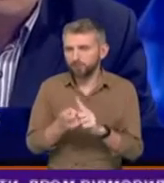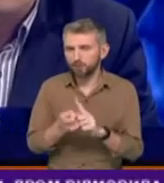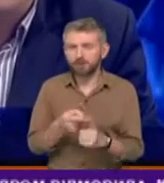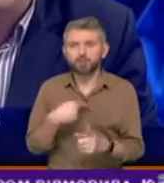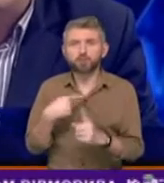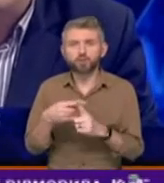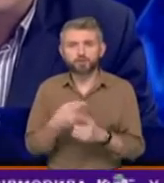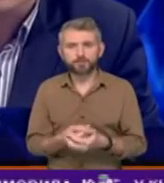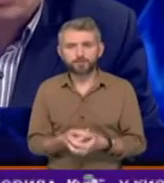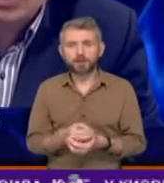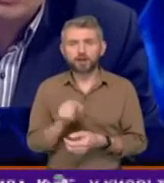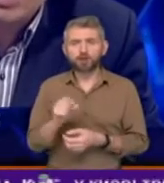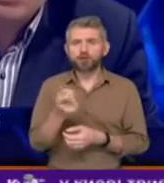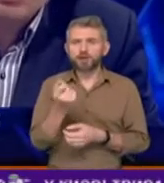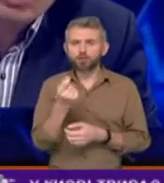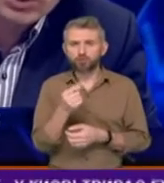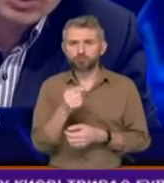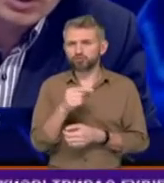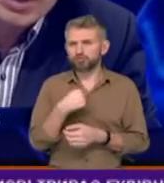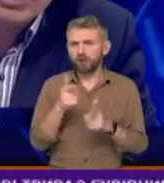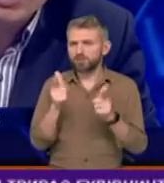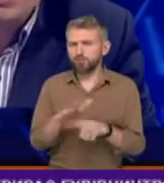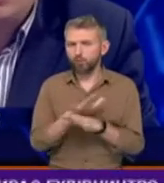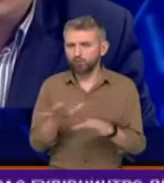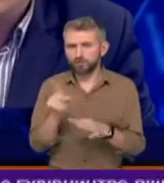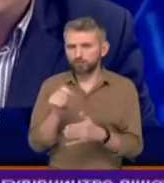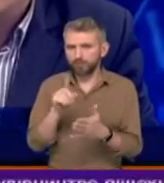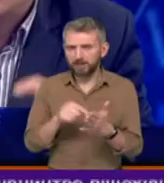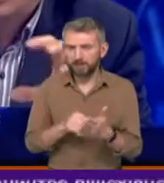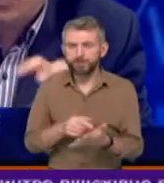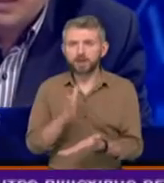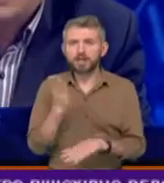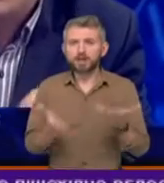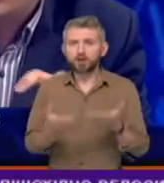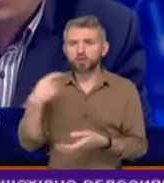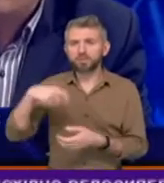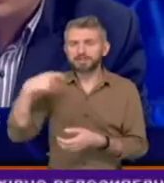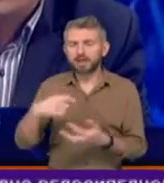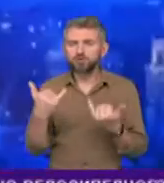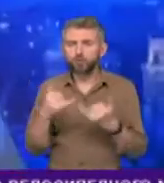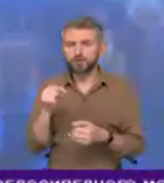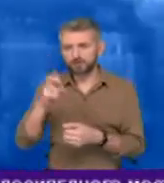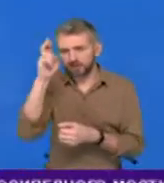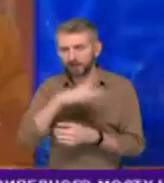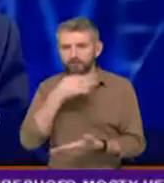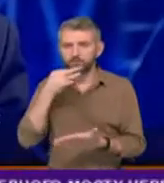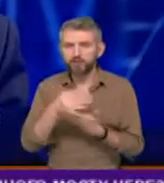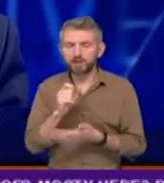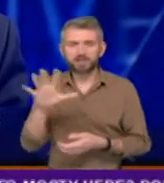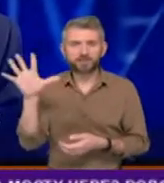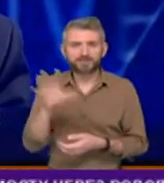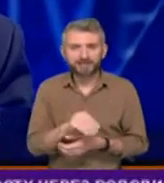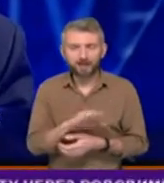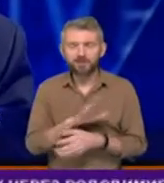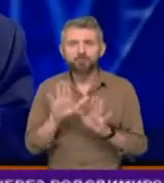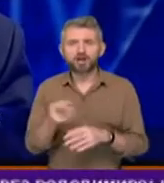того, тут я трошечки стара не погоджуюся в цій частині. Якщо президент сьогодні в цій країні відповідальний за все, і